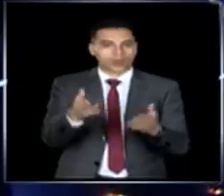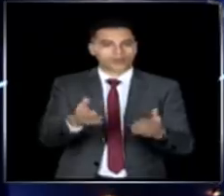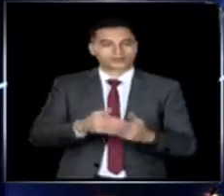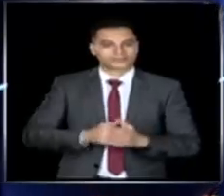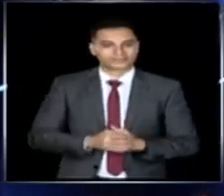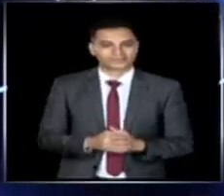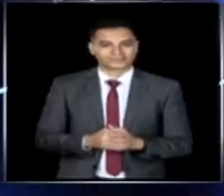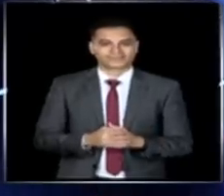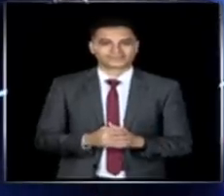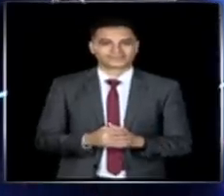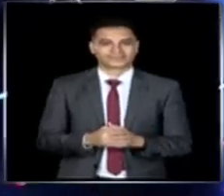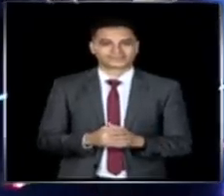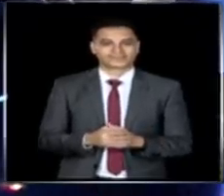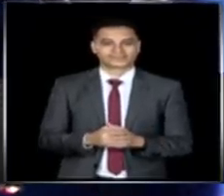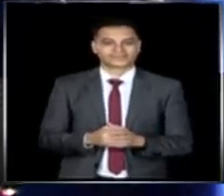هو: